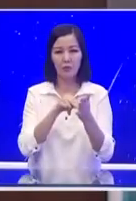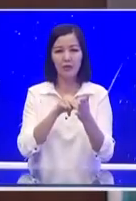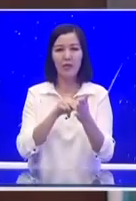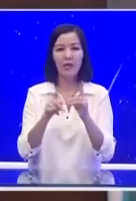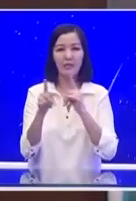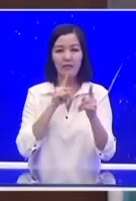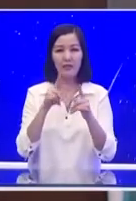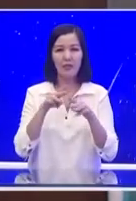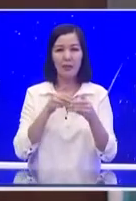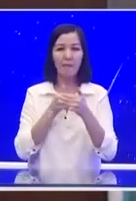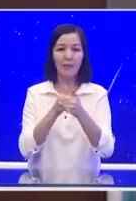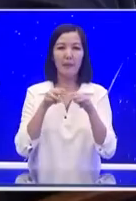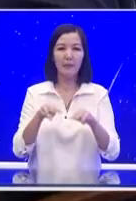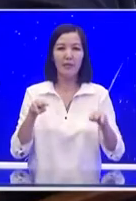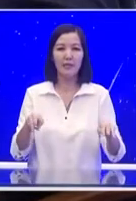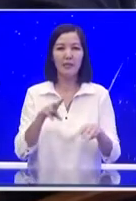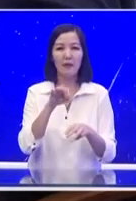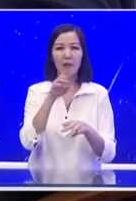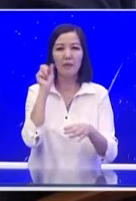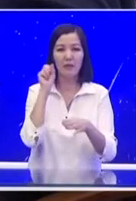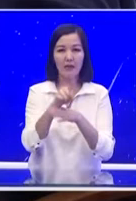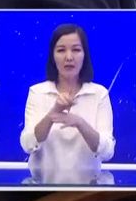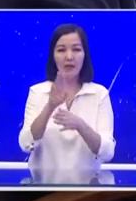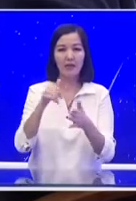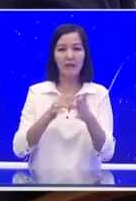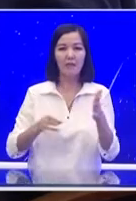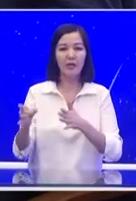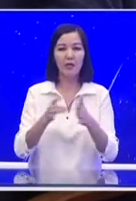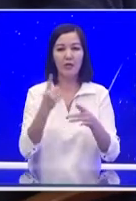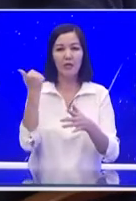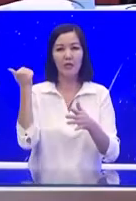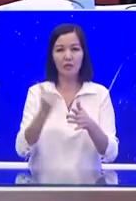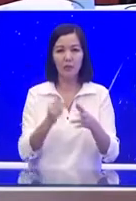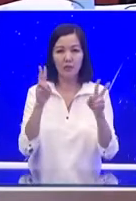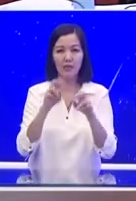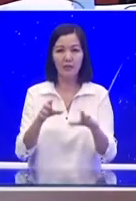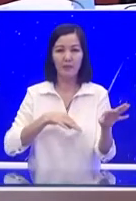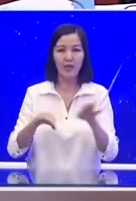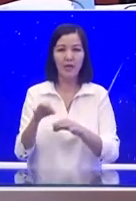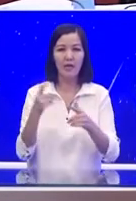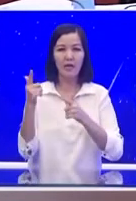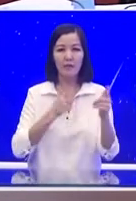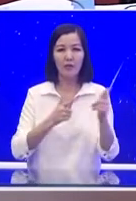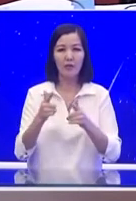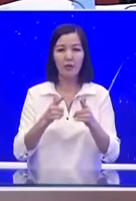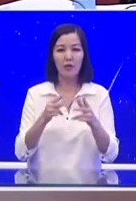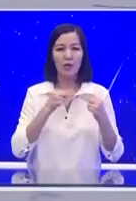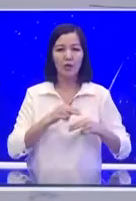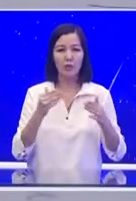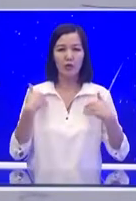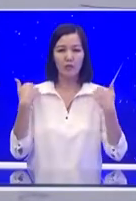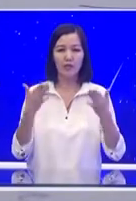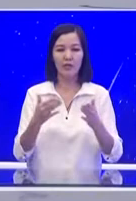совещания премьер-министр страны Аскар Мамин дал поручение главам регионов в недельный срок рассмотреть проект и подготовить по нему